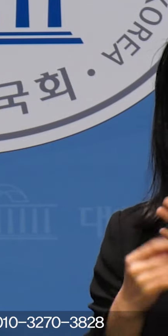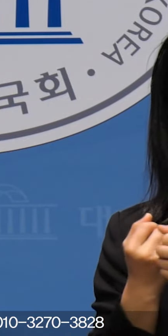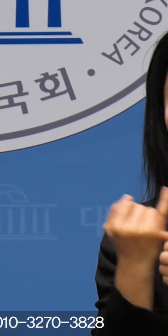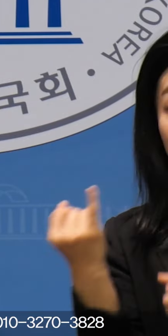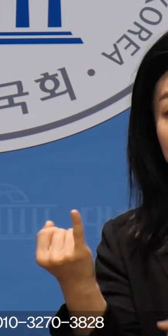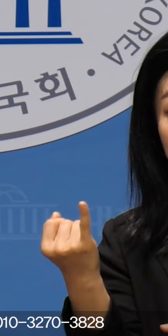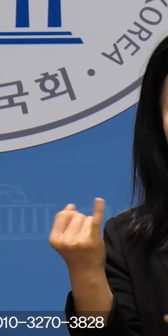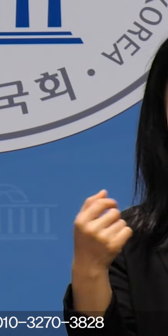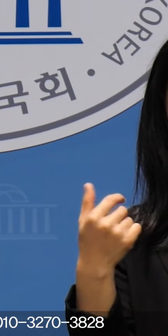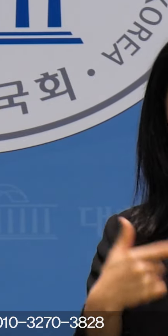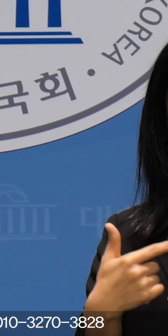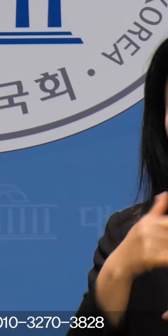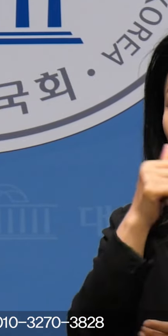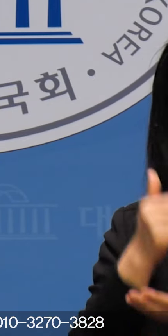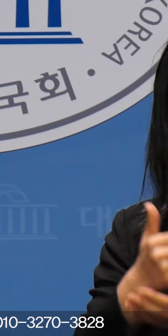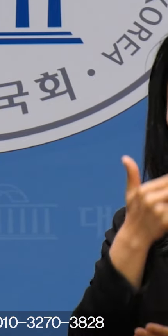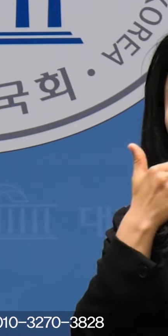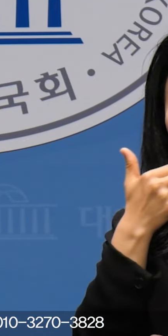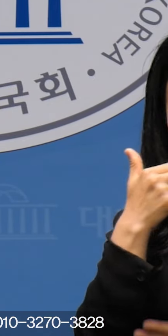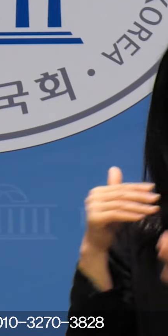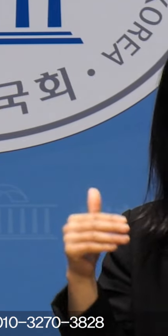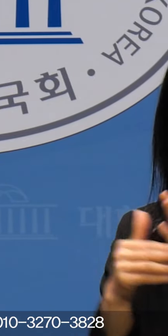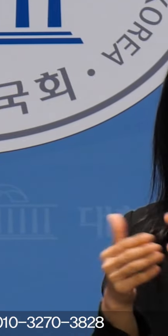뭘 해도 결백합니다.